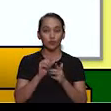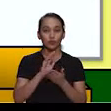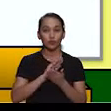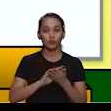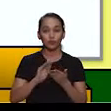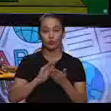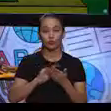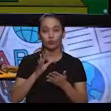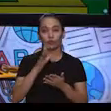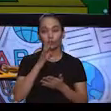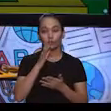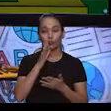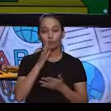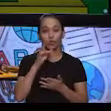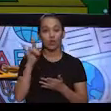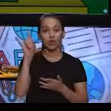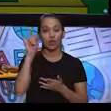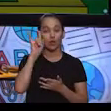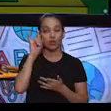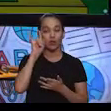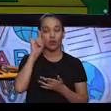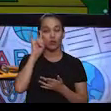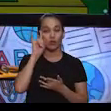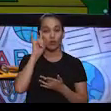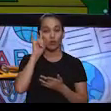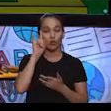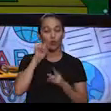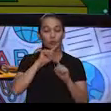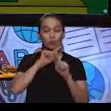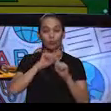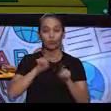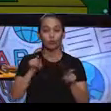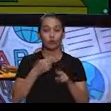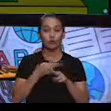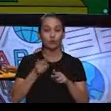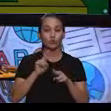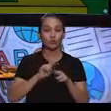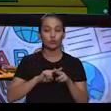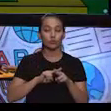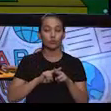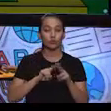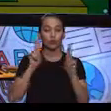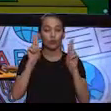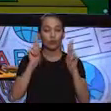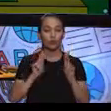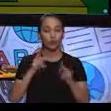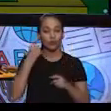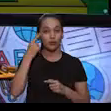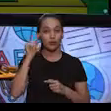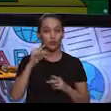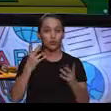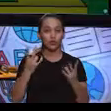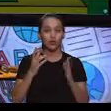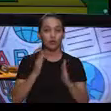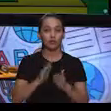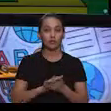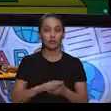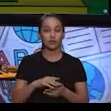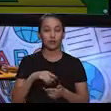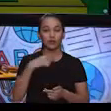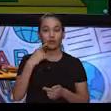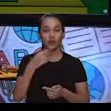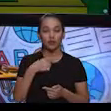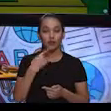yozgan vaqtimizda xatolikka yo'l qo'ymasligimiz uchun ushbu qoidani bilishimiz zarur. Talaffuzda